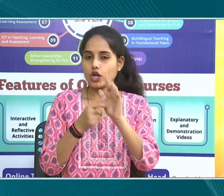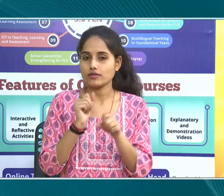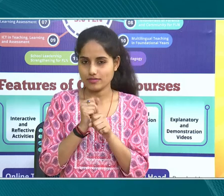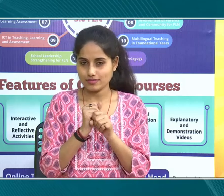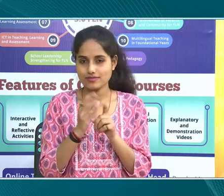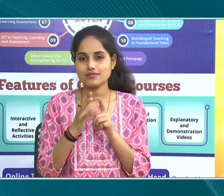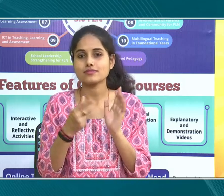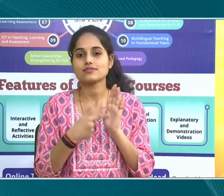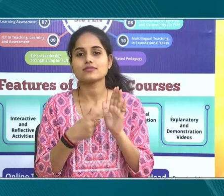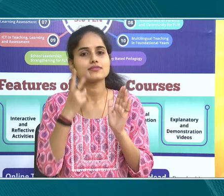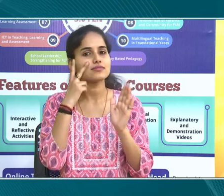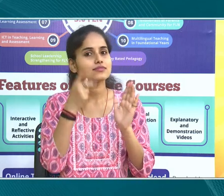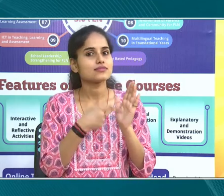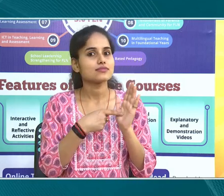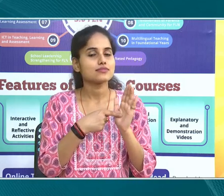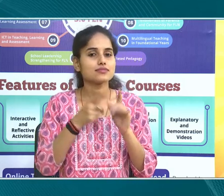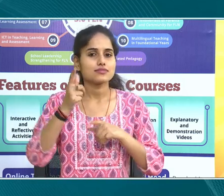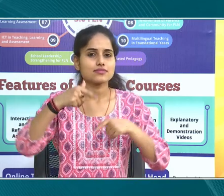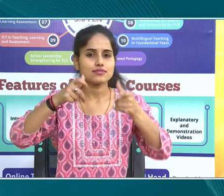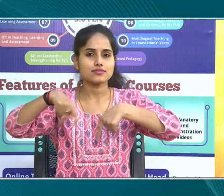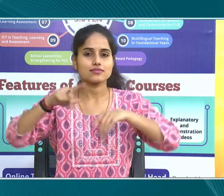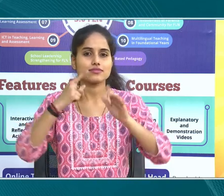यहां देखेंगे